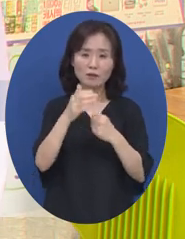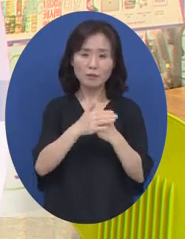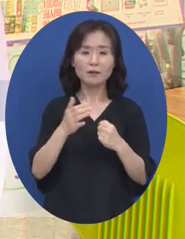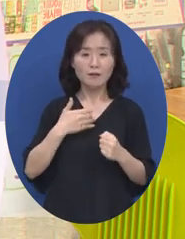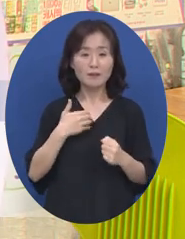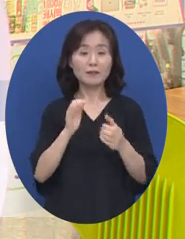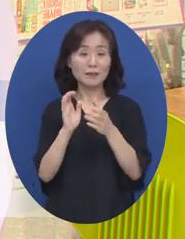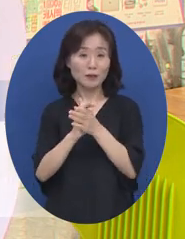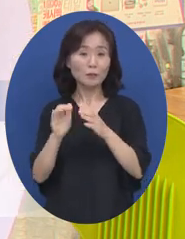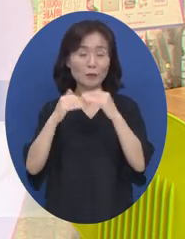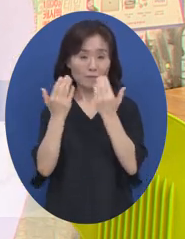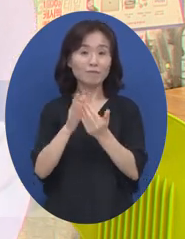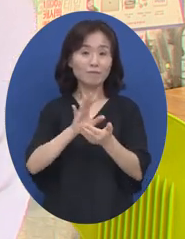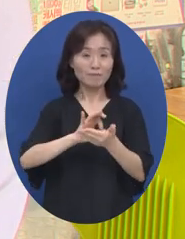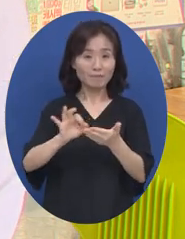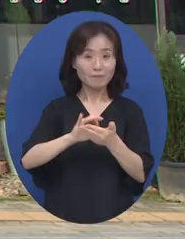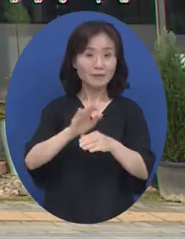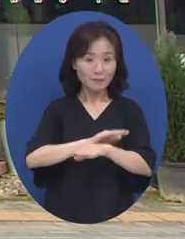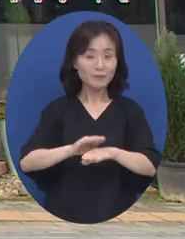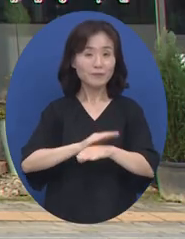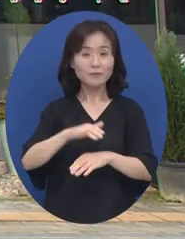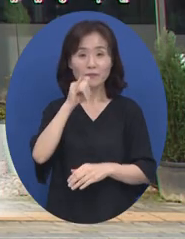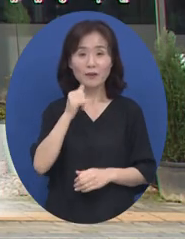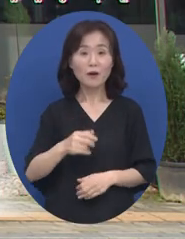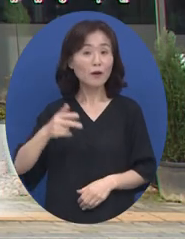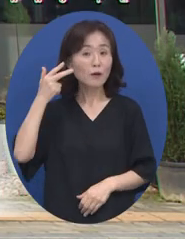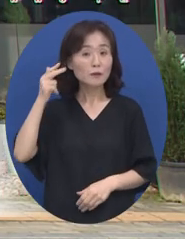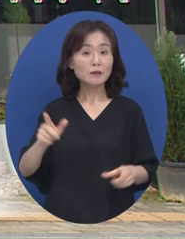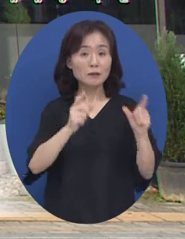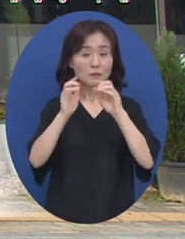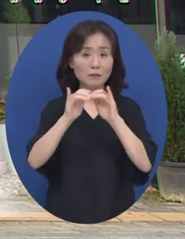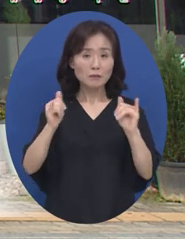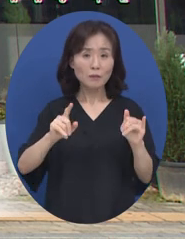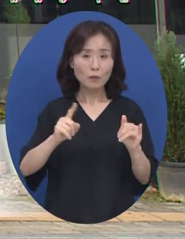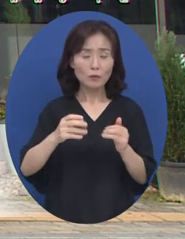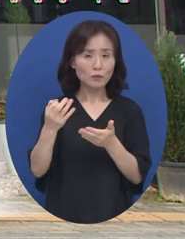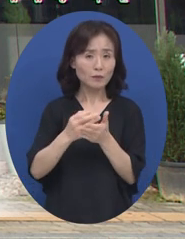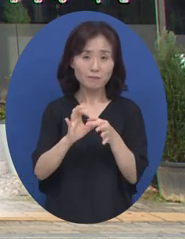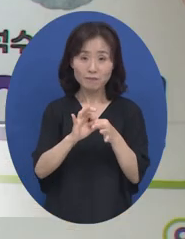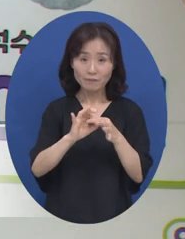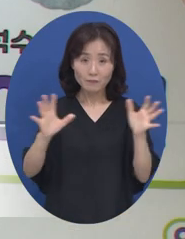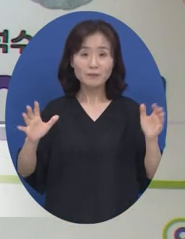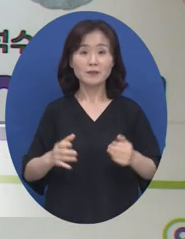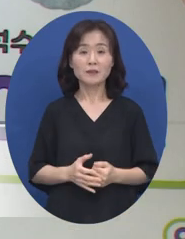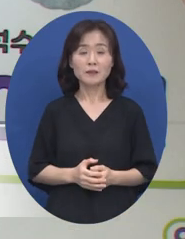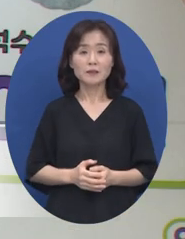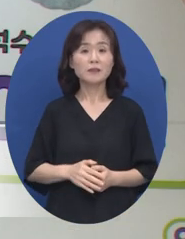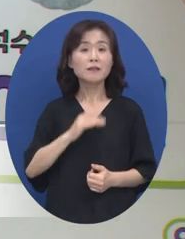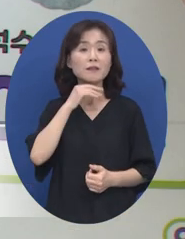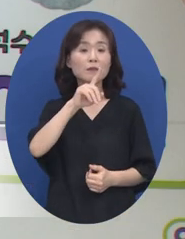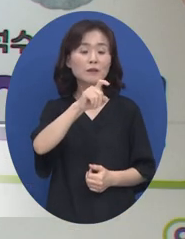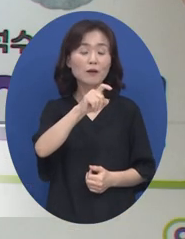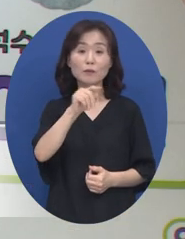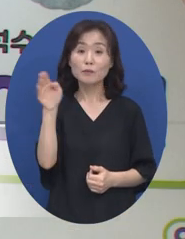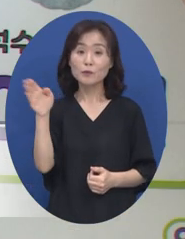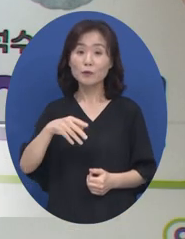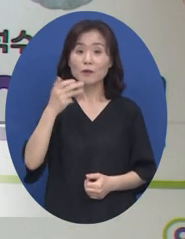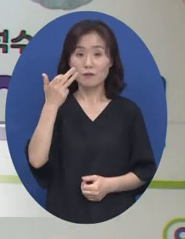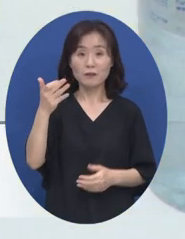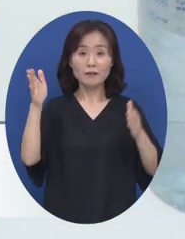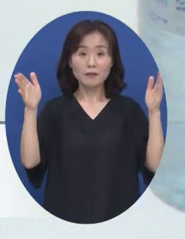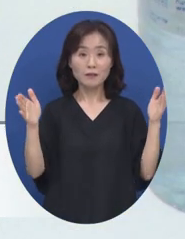제 친구들 모두 잘 쓰고 있습니다. 여주 시민의 경우 소득에 상관없이 만